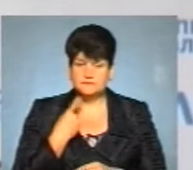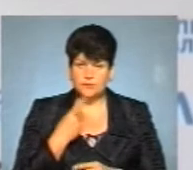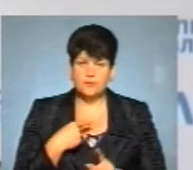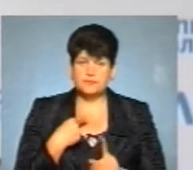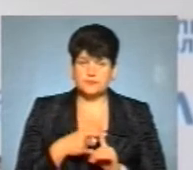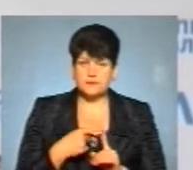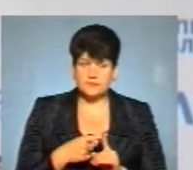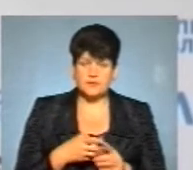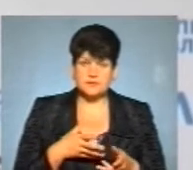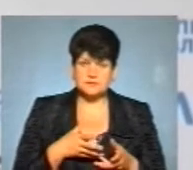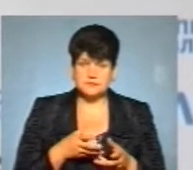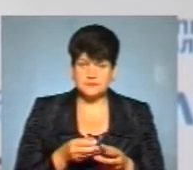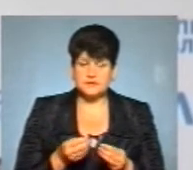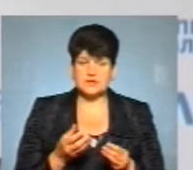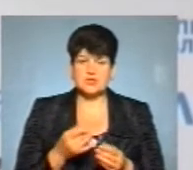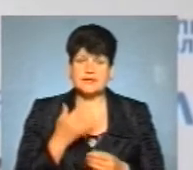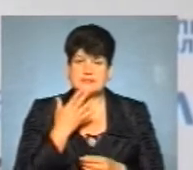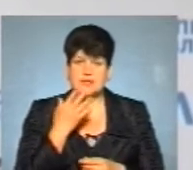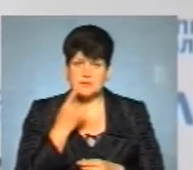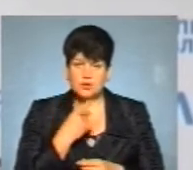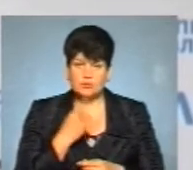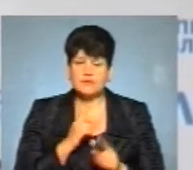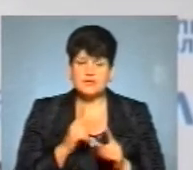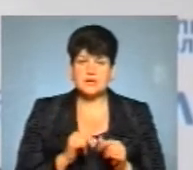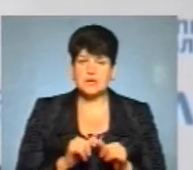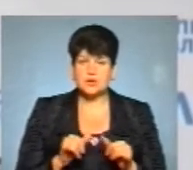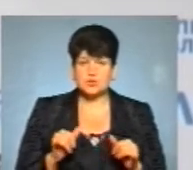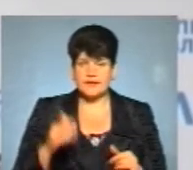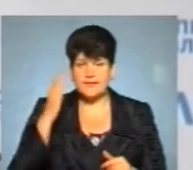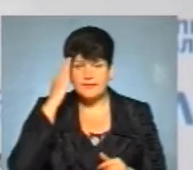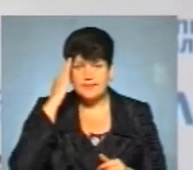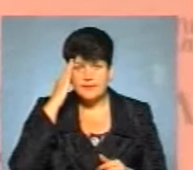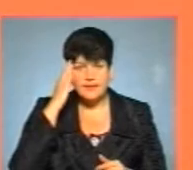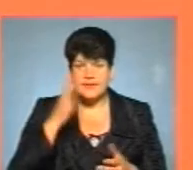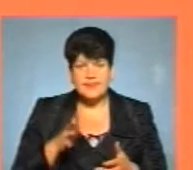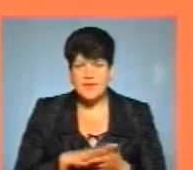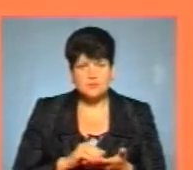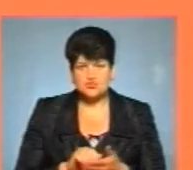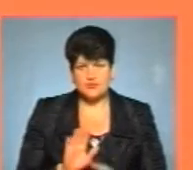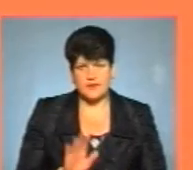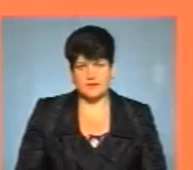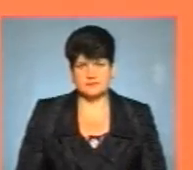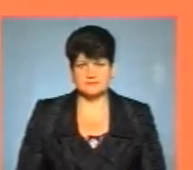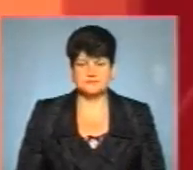плюс налаштування ще на якісь іноземні мови, тільки розвиває інтелект і зовсім його не псує.